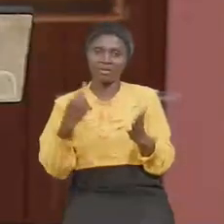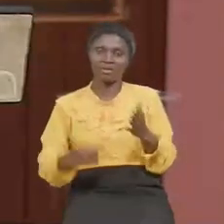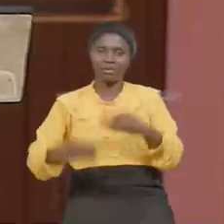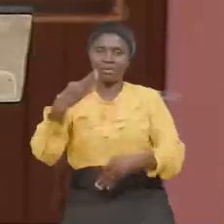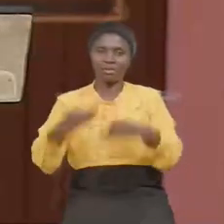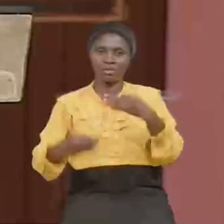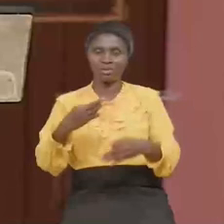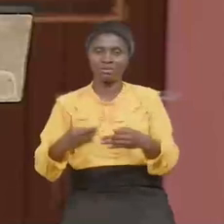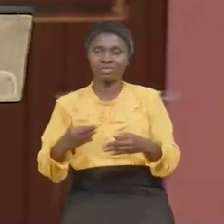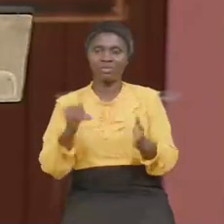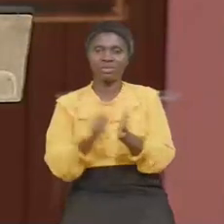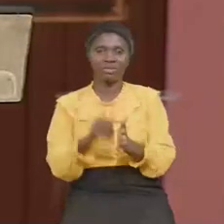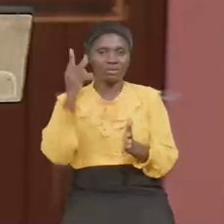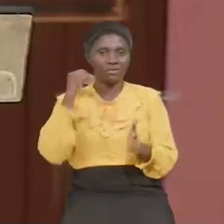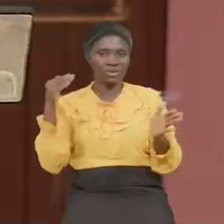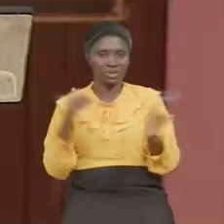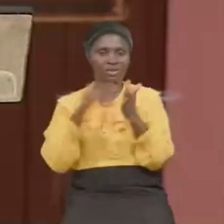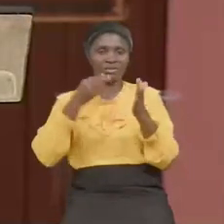nous. Il nous rend dignes